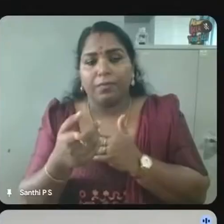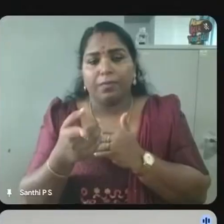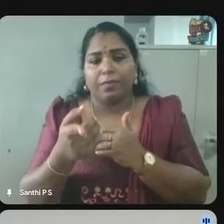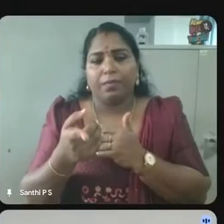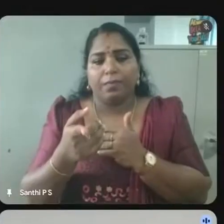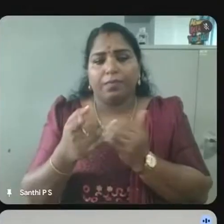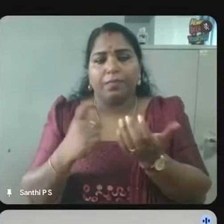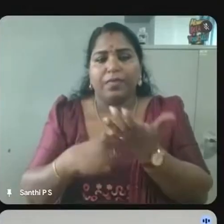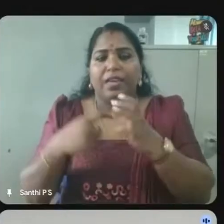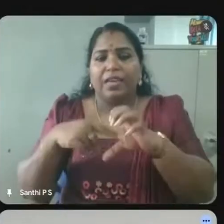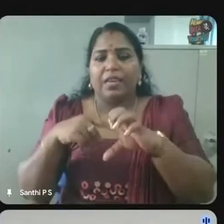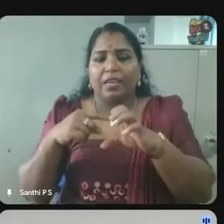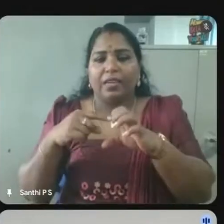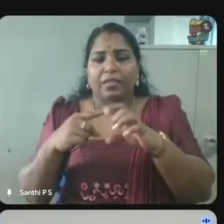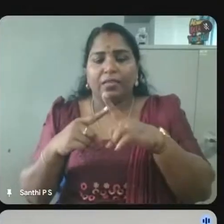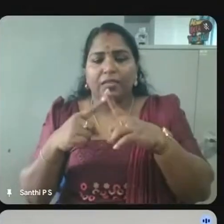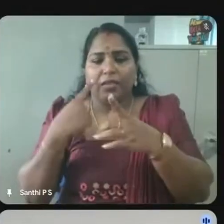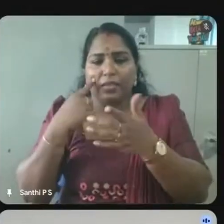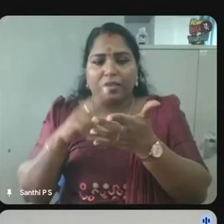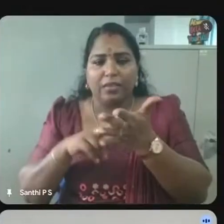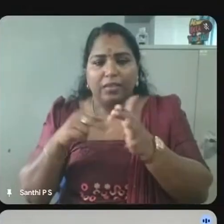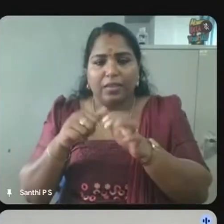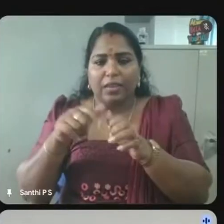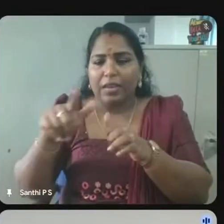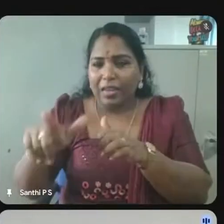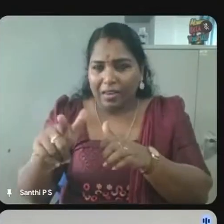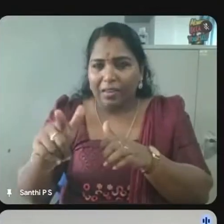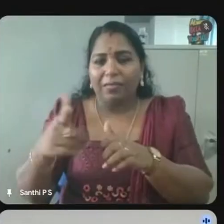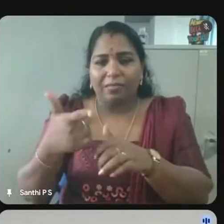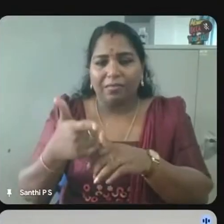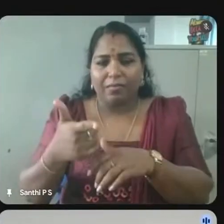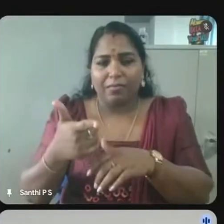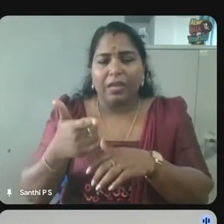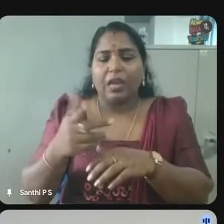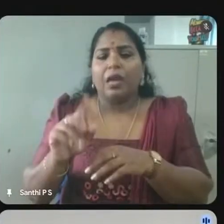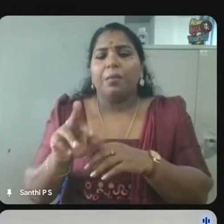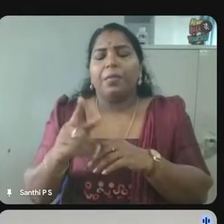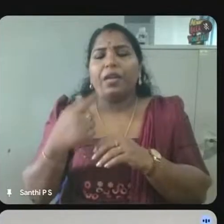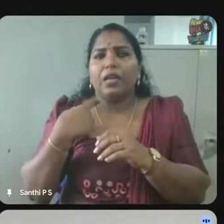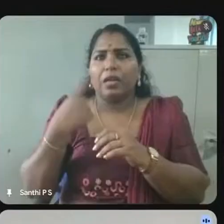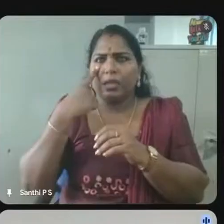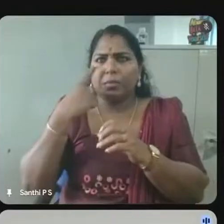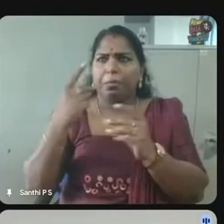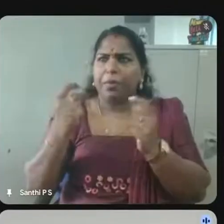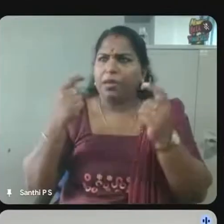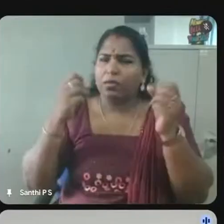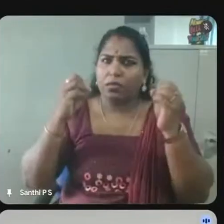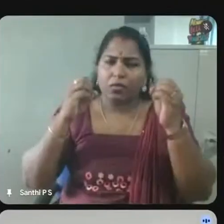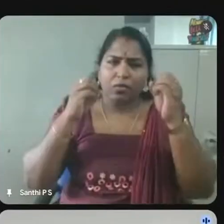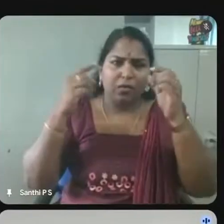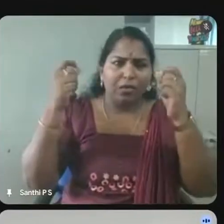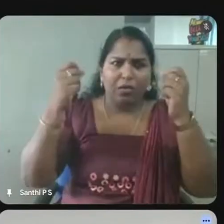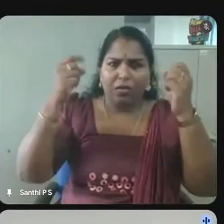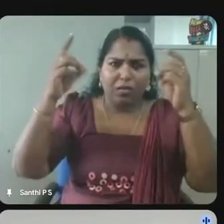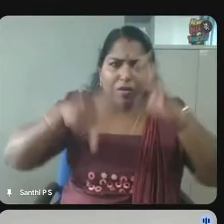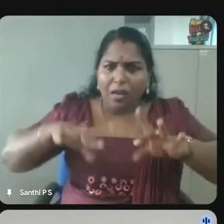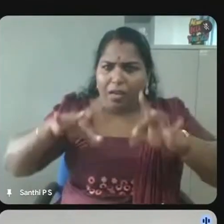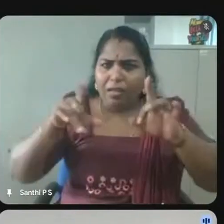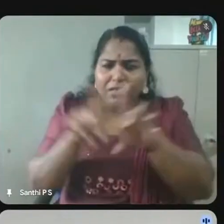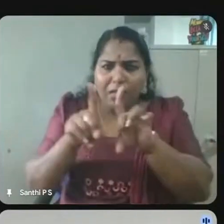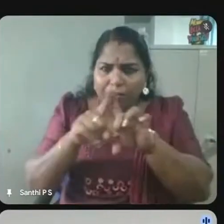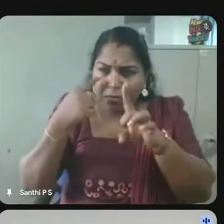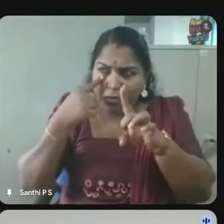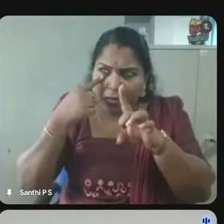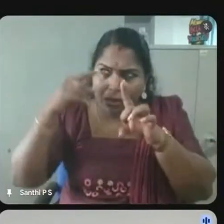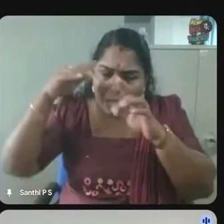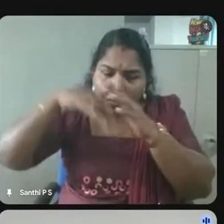അടിക്കുന്ന പോലെ, മിന്നൽ അടിക്കുന്ന പോലെ കണ്ണിനകത്ത് ഫ്ലാഷസ് ഓഫ് ലൈറ്റ് വന്നാൽ അതൊരു എമർജൻസി വാർണിംഗ് സൈൻ ആണ്. ഉടനെ റെറ്റിന ഡോക്ടറെ കാണണം. റെറ്റിനയിൽ ഒരു